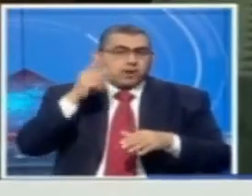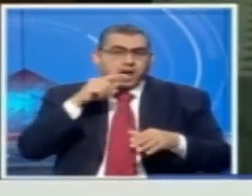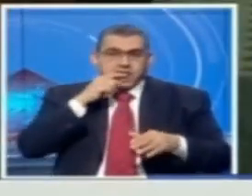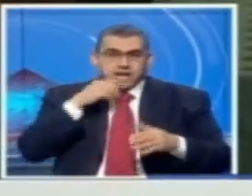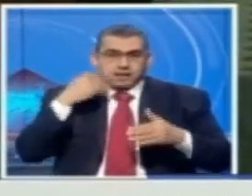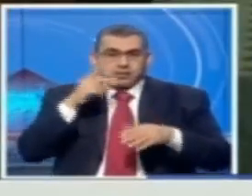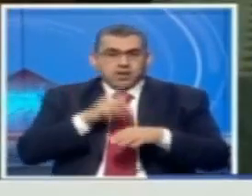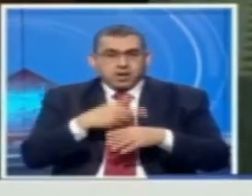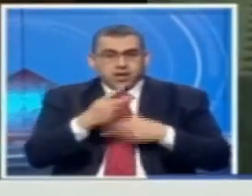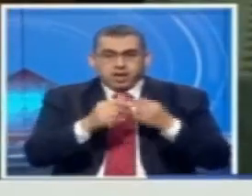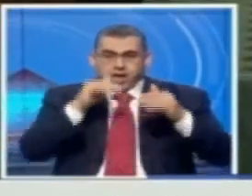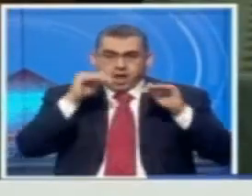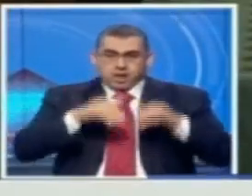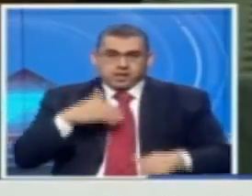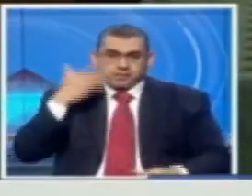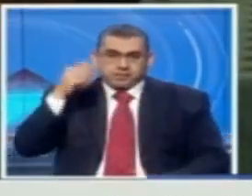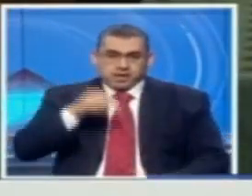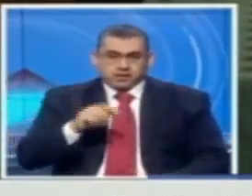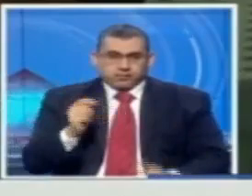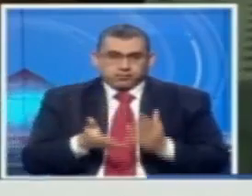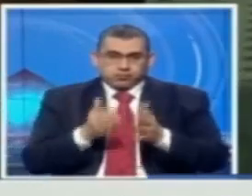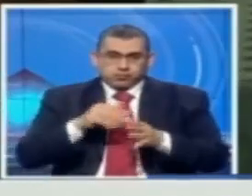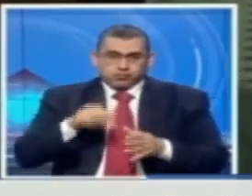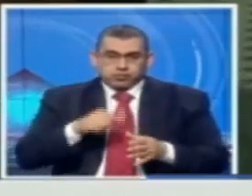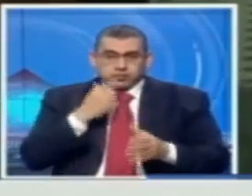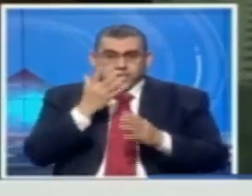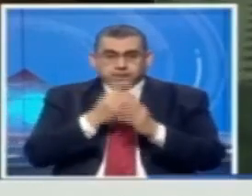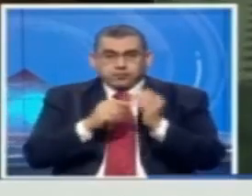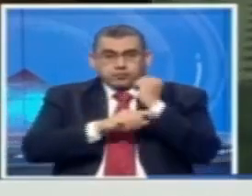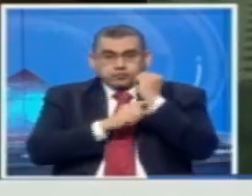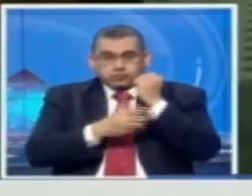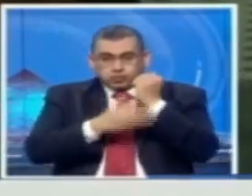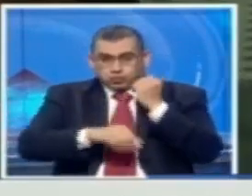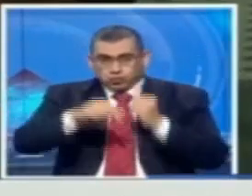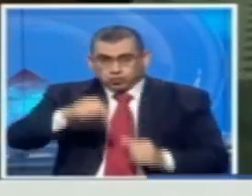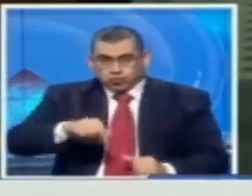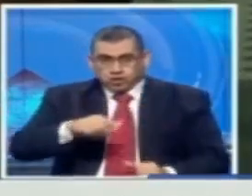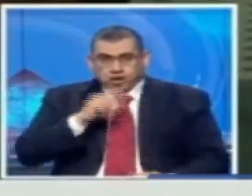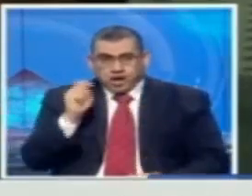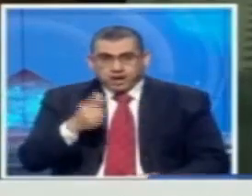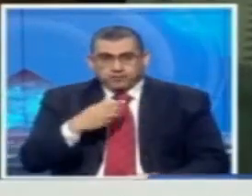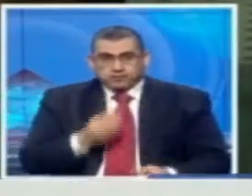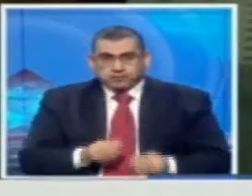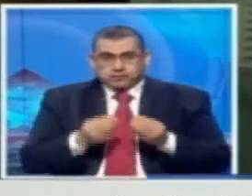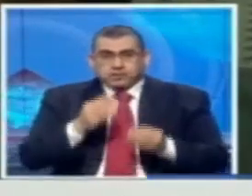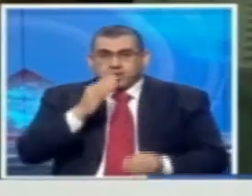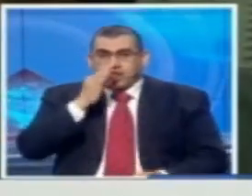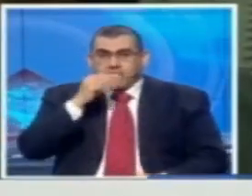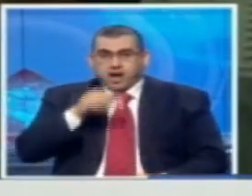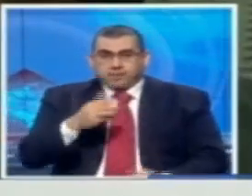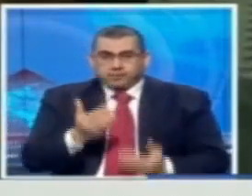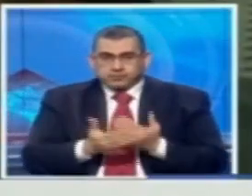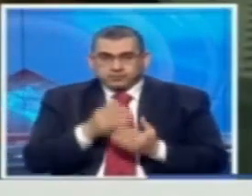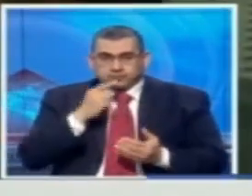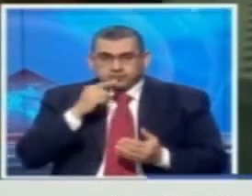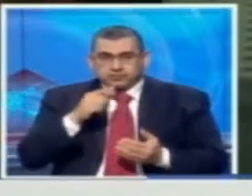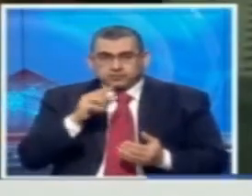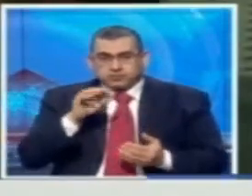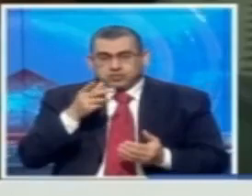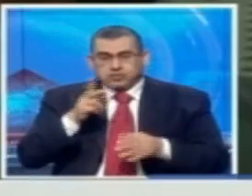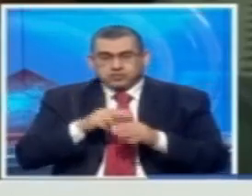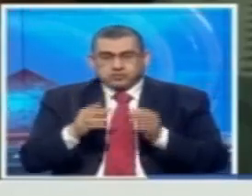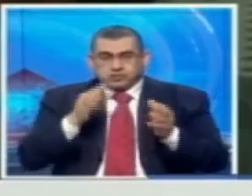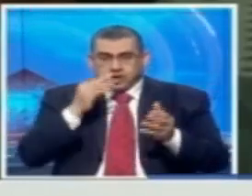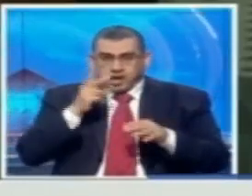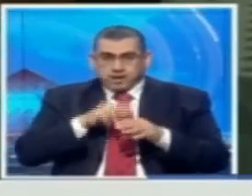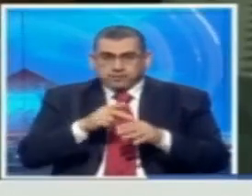اصلا الحاجه التانيه اول البيبي ما بيتولد بنبتدي نديله نعمل له تطعيم الكبدي ونعمل له